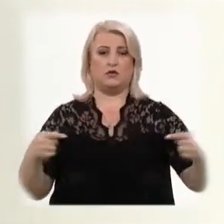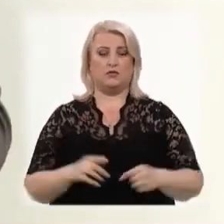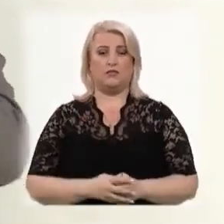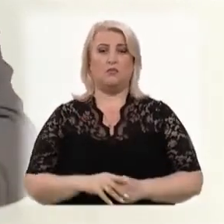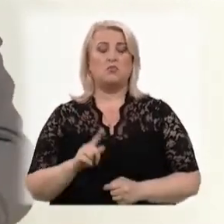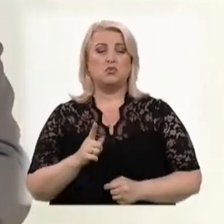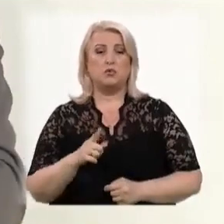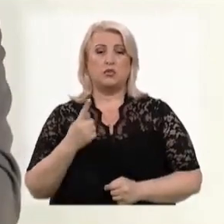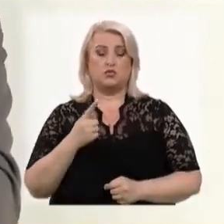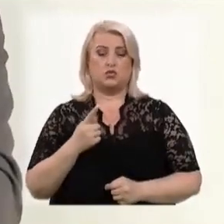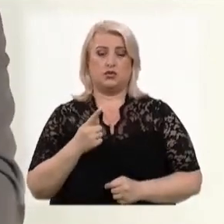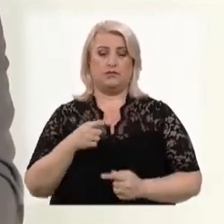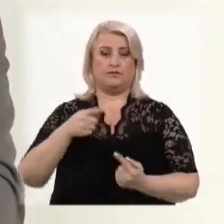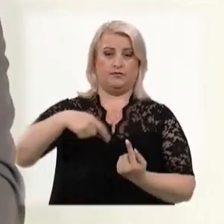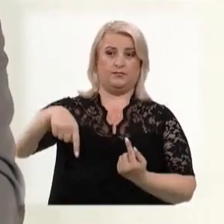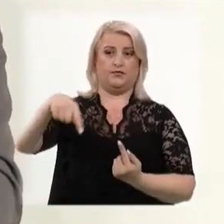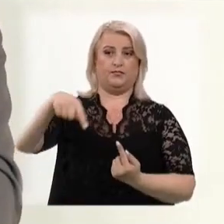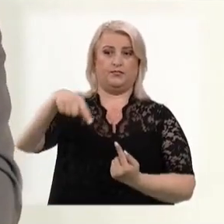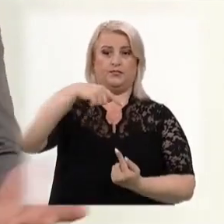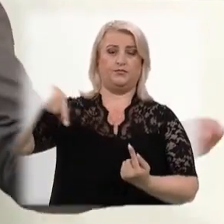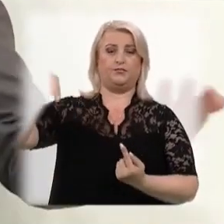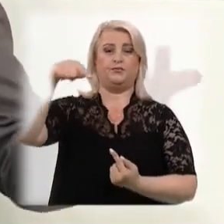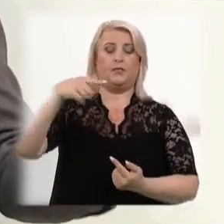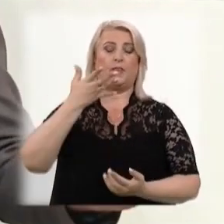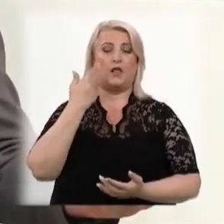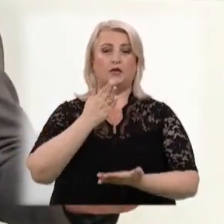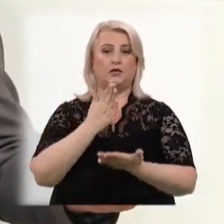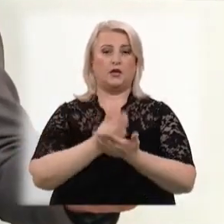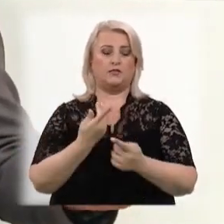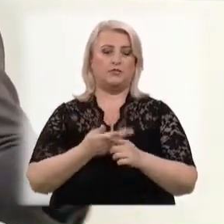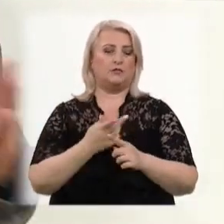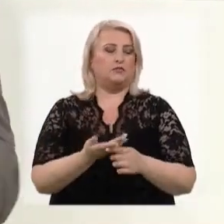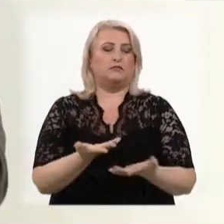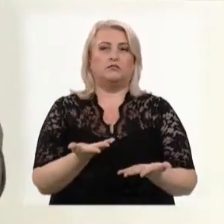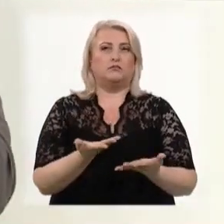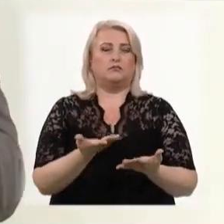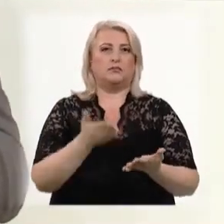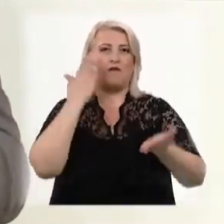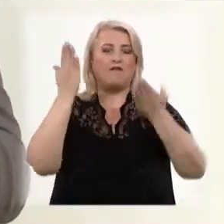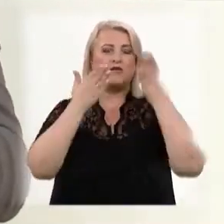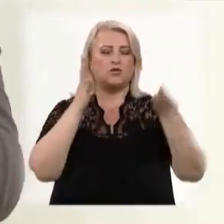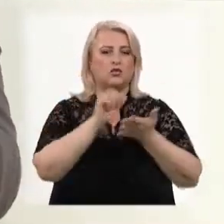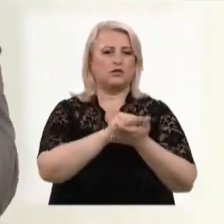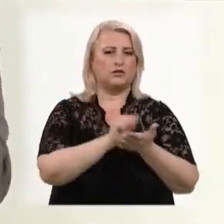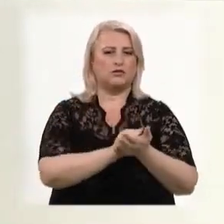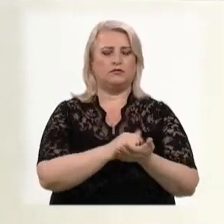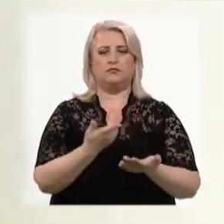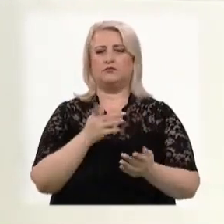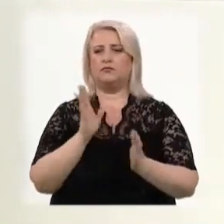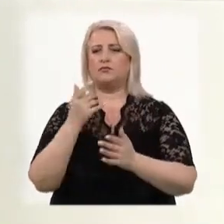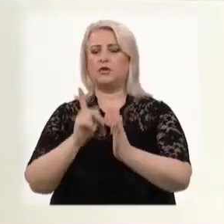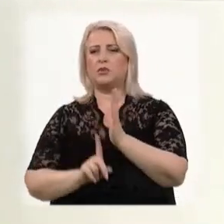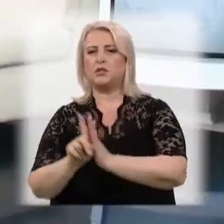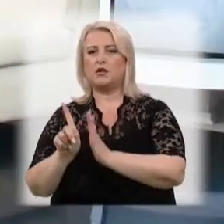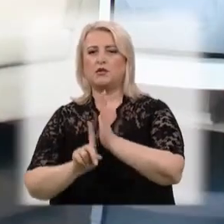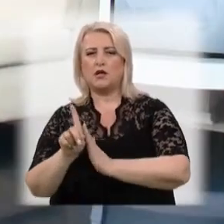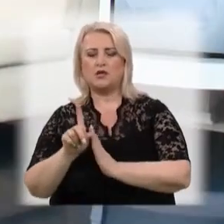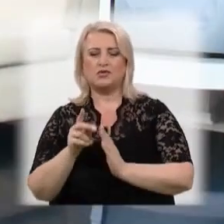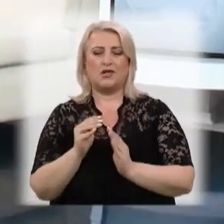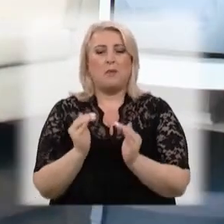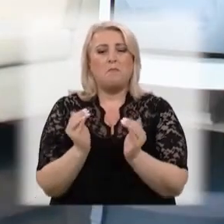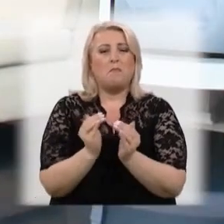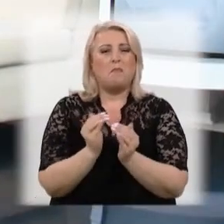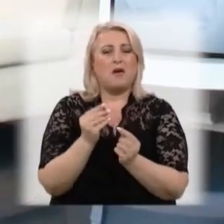ce Pentru că poartă de spirală când tu ești un un hobby manager un Startup da o afacere foarte micuțe